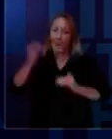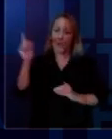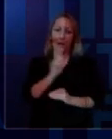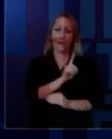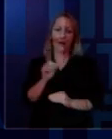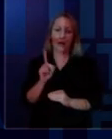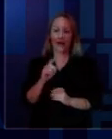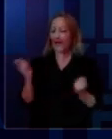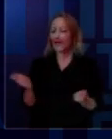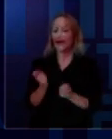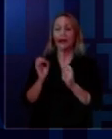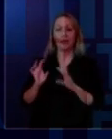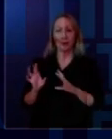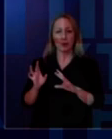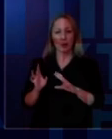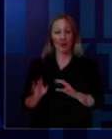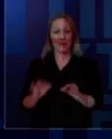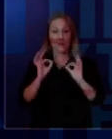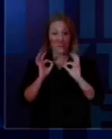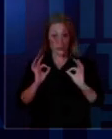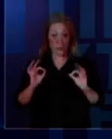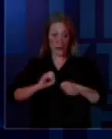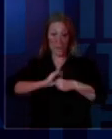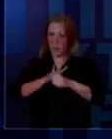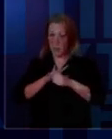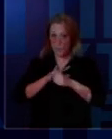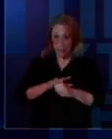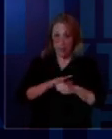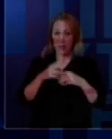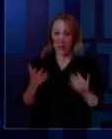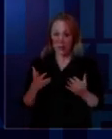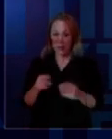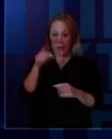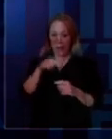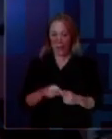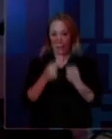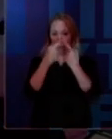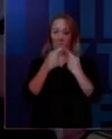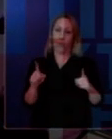Δεν υπάρχει αμφιβολία ότι η πανδημία είναι μια ειδική συνθήκη.